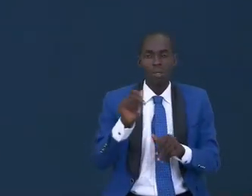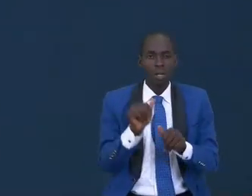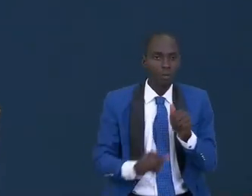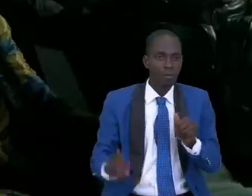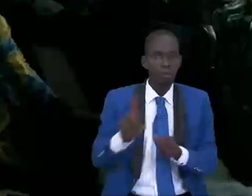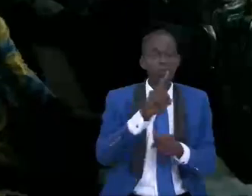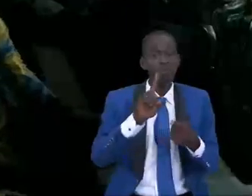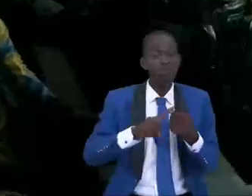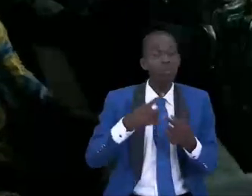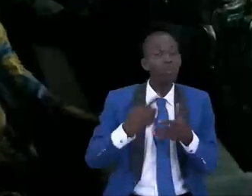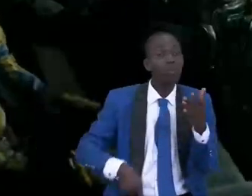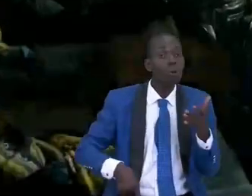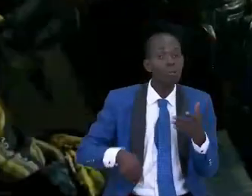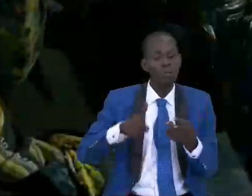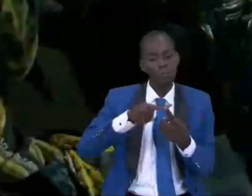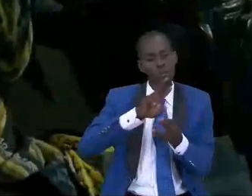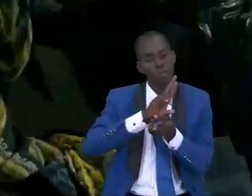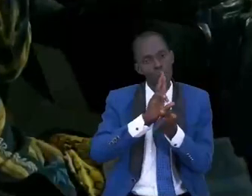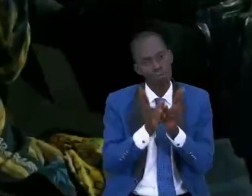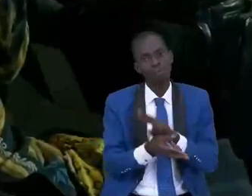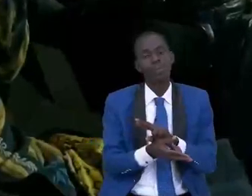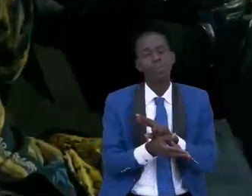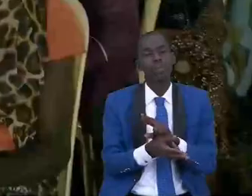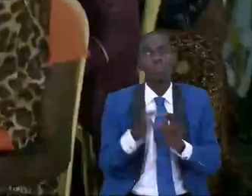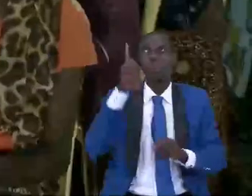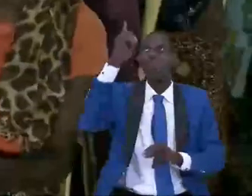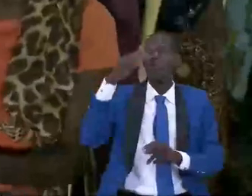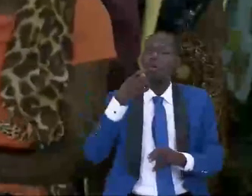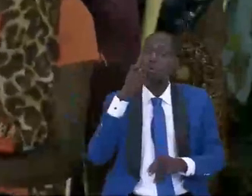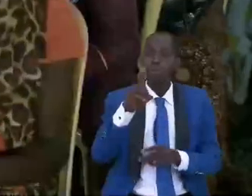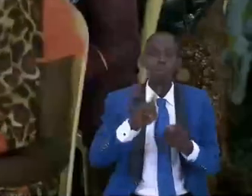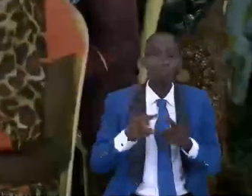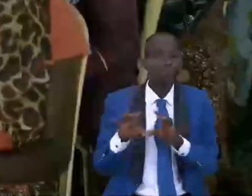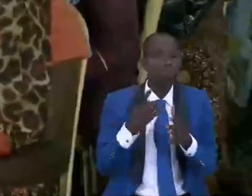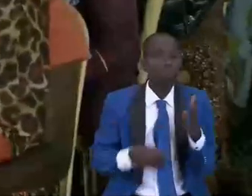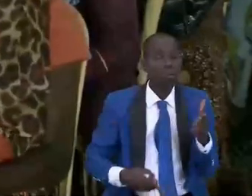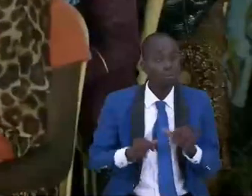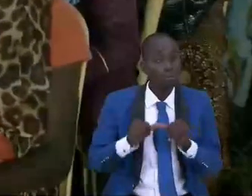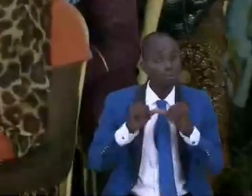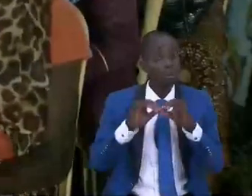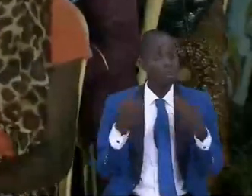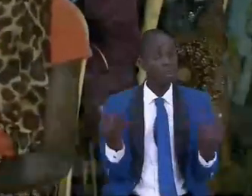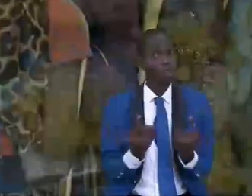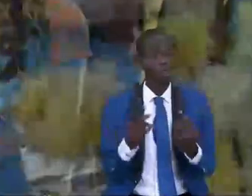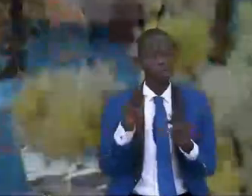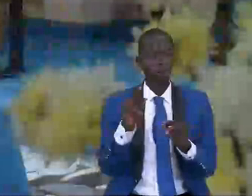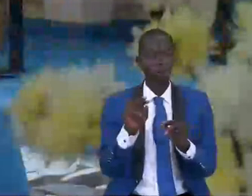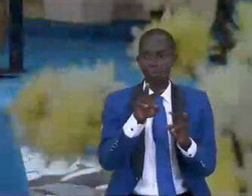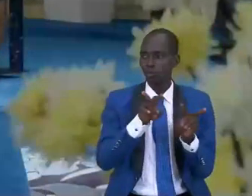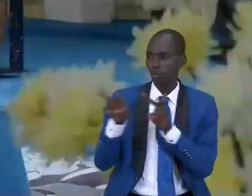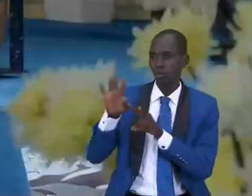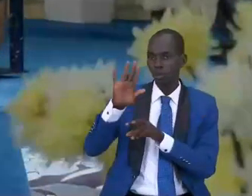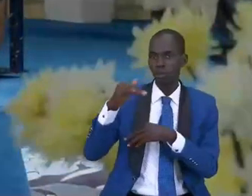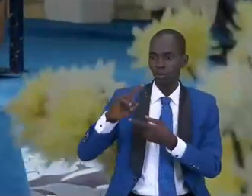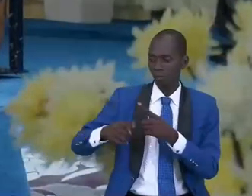Annonce maintenant à tous les hommes, en tout lieu, à faire quoi? Dieu ordonne maintenant, il annonce maintenant. Regarde ton